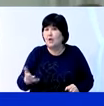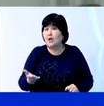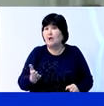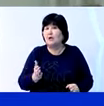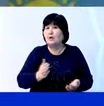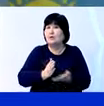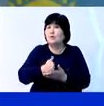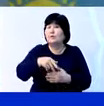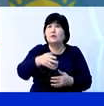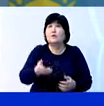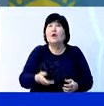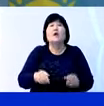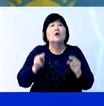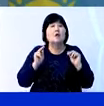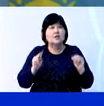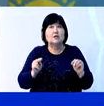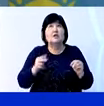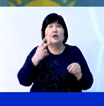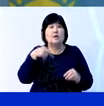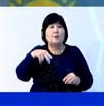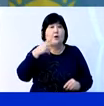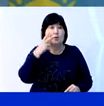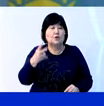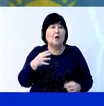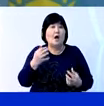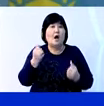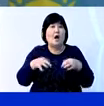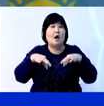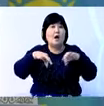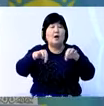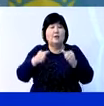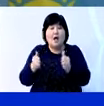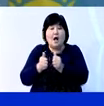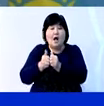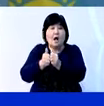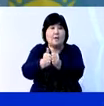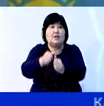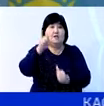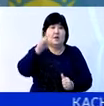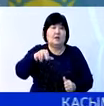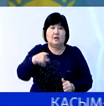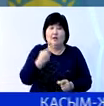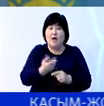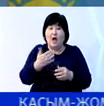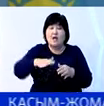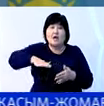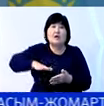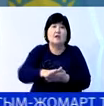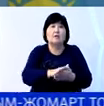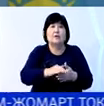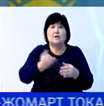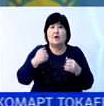көше өтіп кетуі. Шындығында барып көрсеңіз, автокөлік өтіп атады, қабаттасып адам өтіп атады. Аяғы тайып кетсе, машина астына